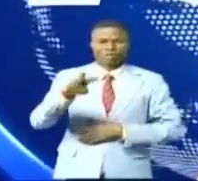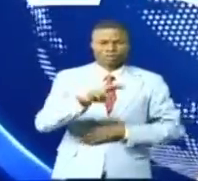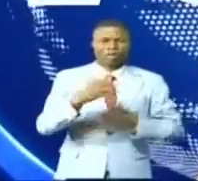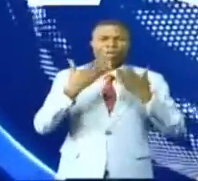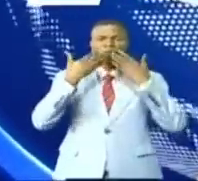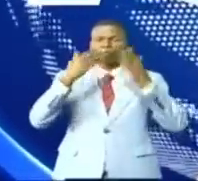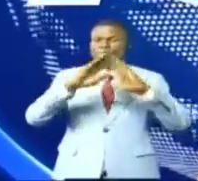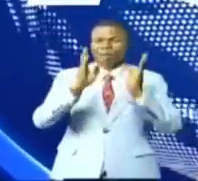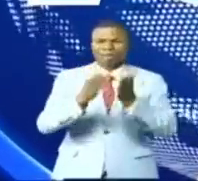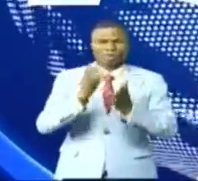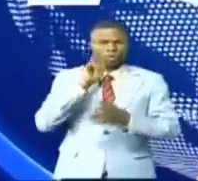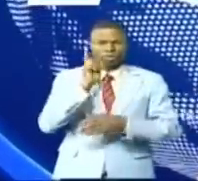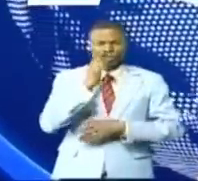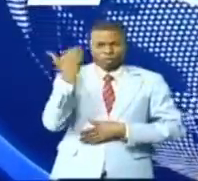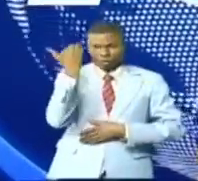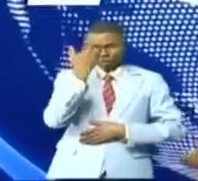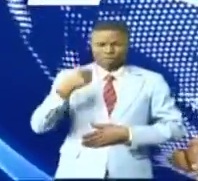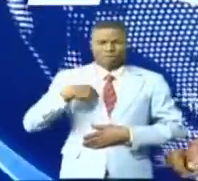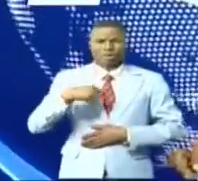Merci d'être avec nous sur la RTNT.